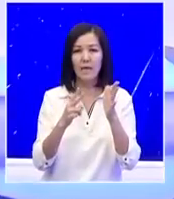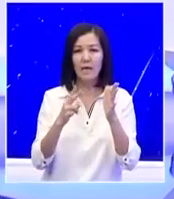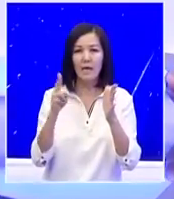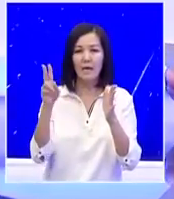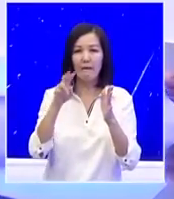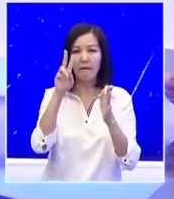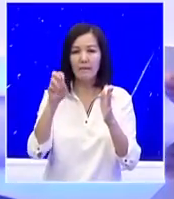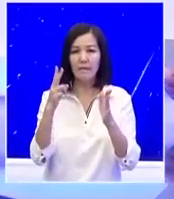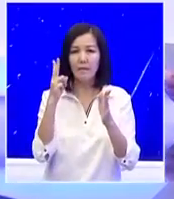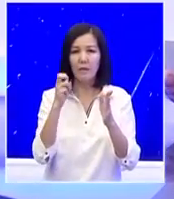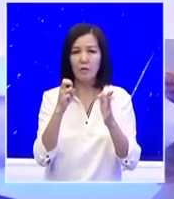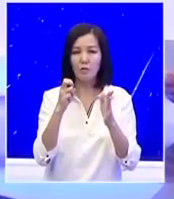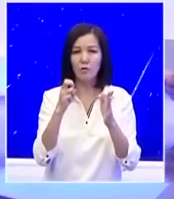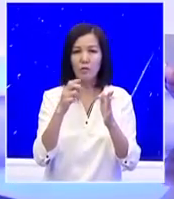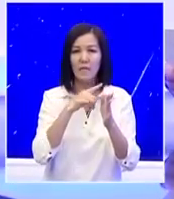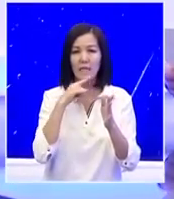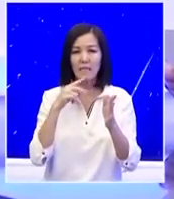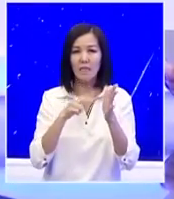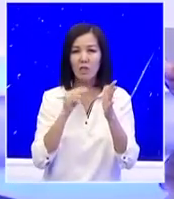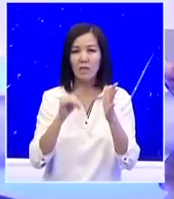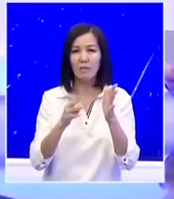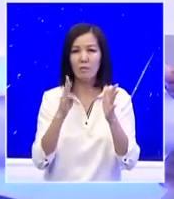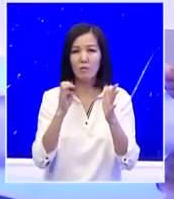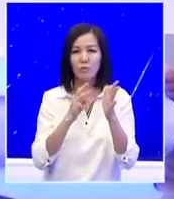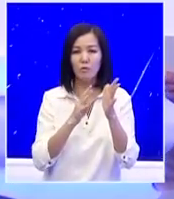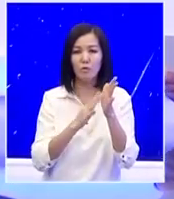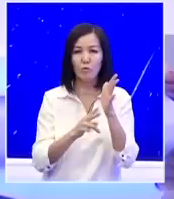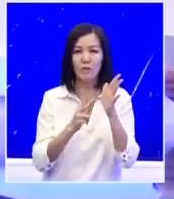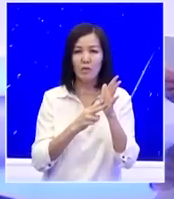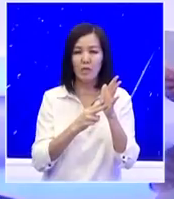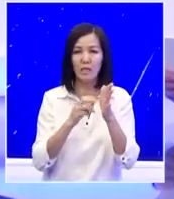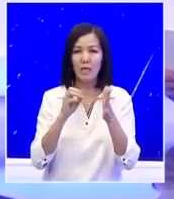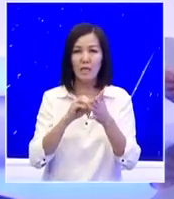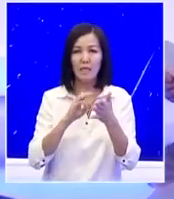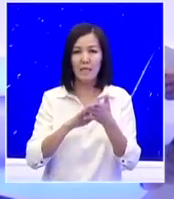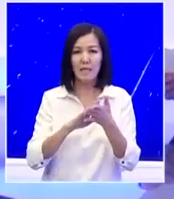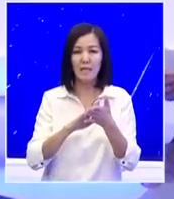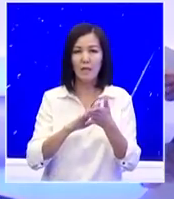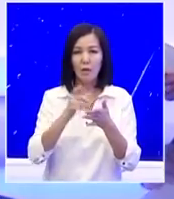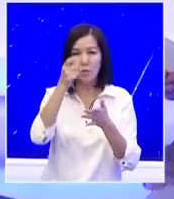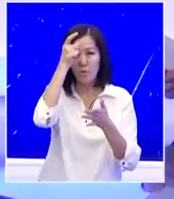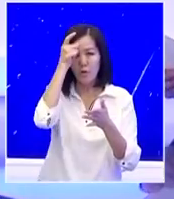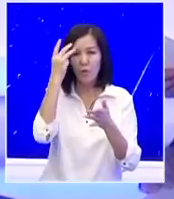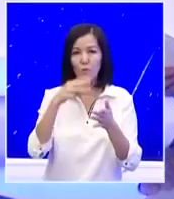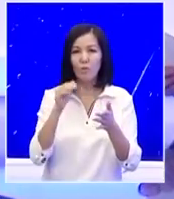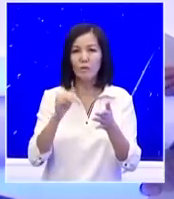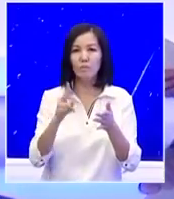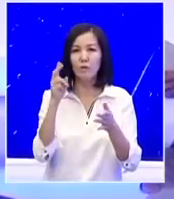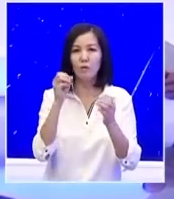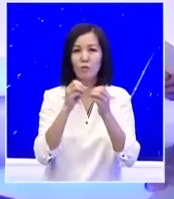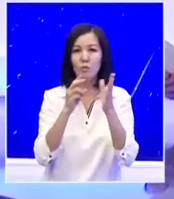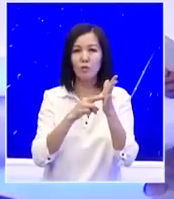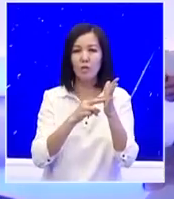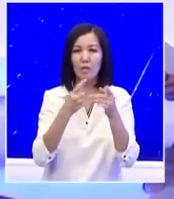472, Қырғызстанда 200-ден аса, Ресейде 7497 жағдай тіркелген. Түркияда 30217